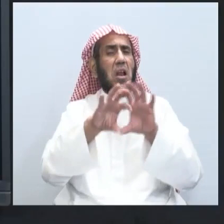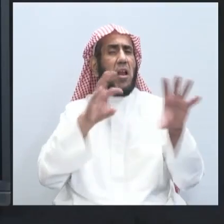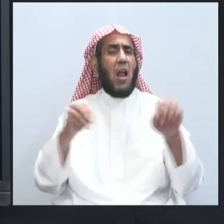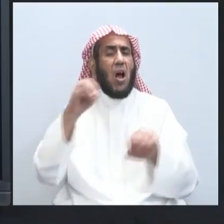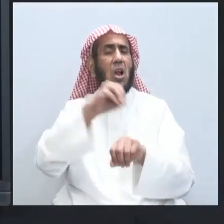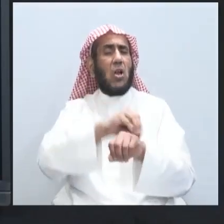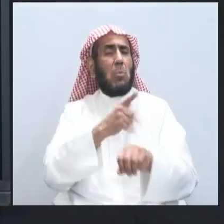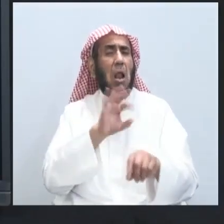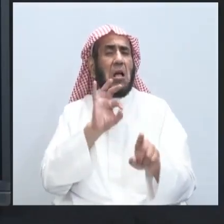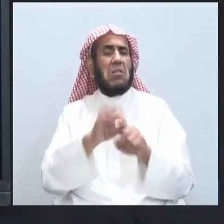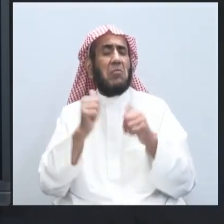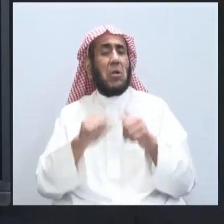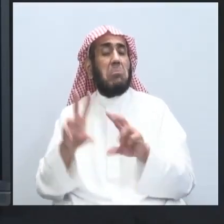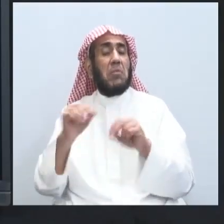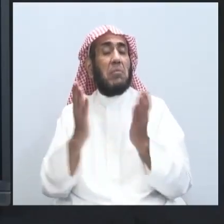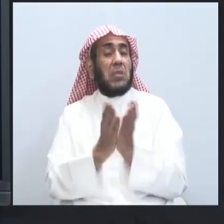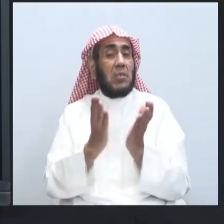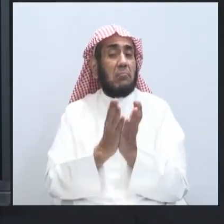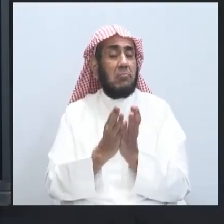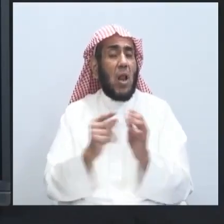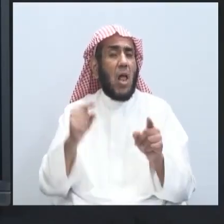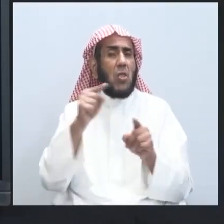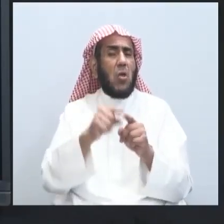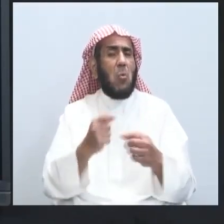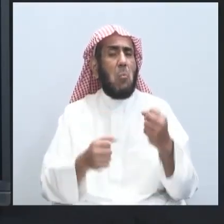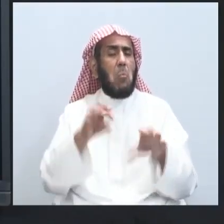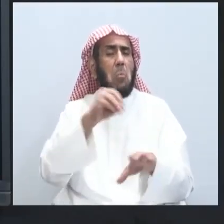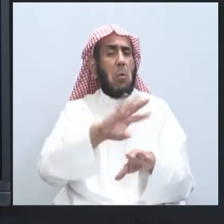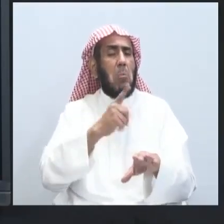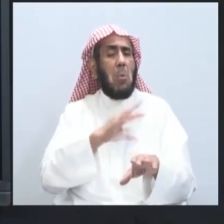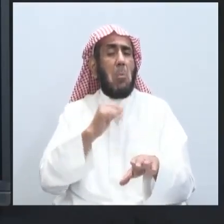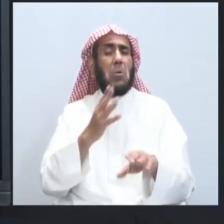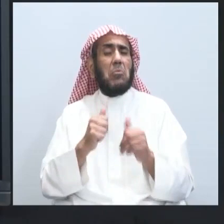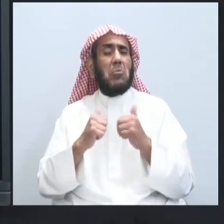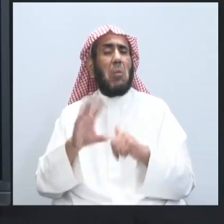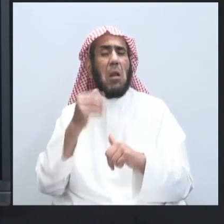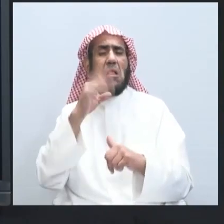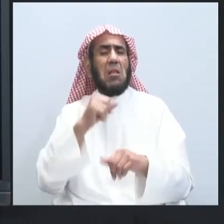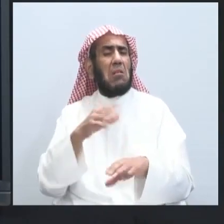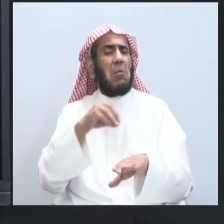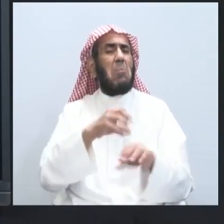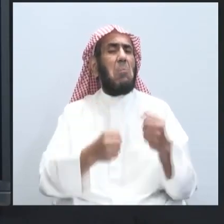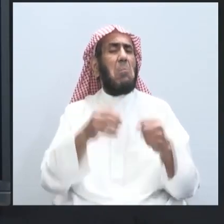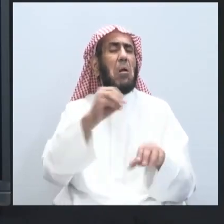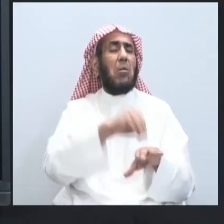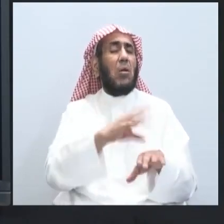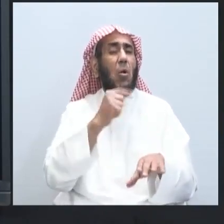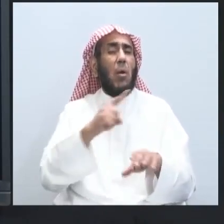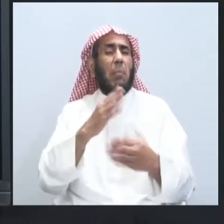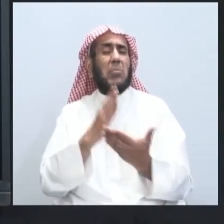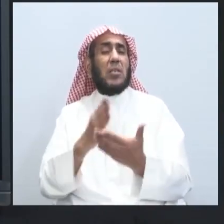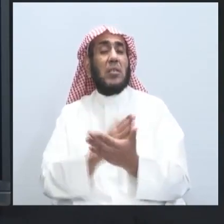استهدف الطلاب في نفس المدرسه الذي لديهم مركبات استهدف الطلاب الذين ليس لديهم مركبات وبالتالي اذا قمنا